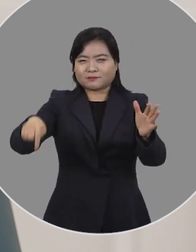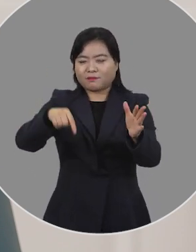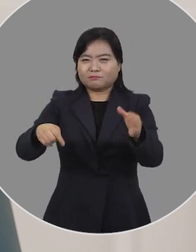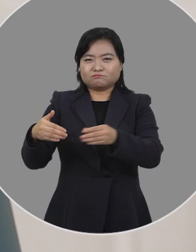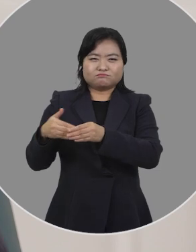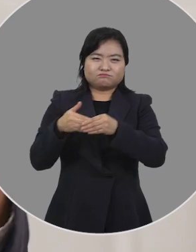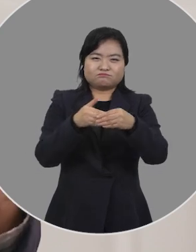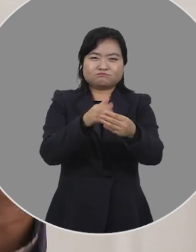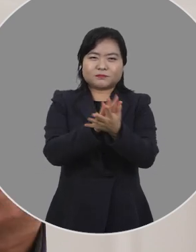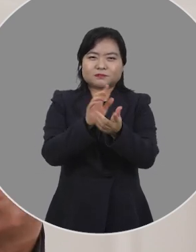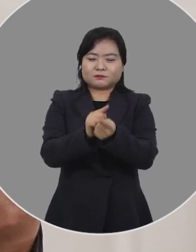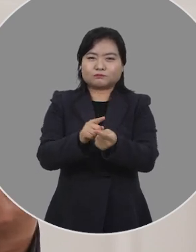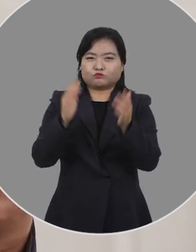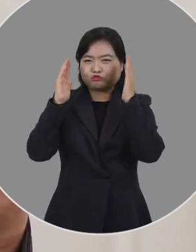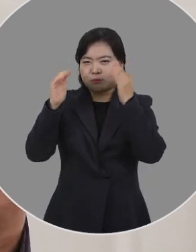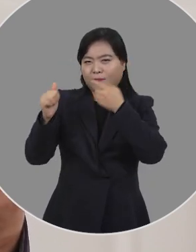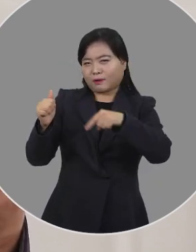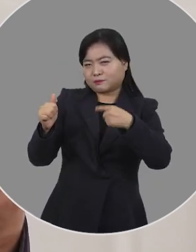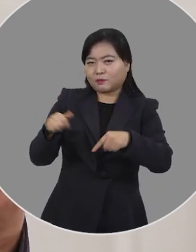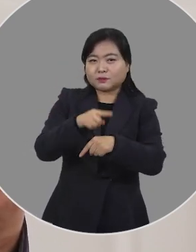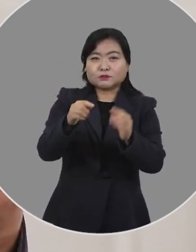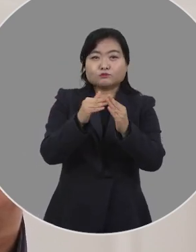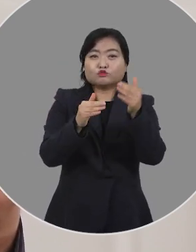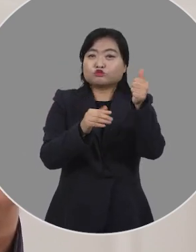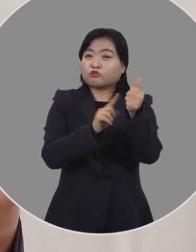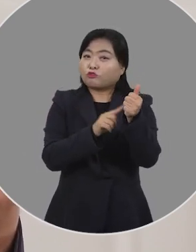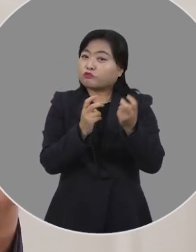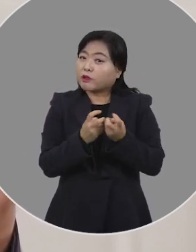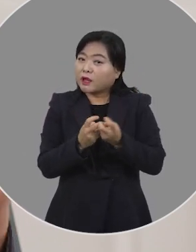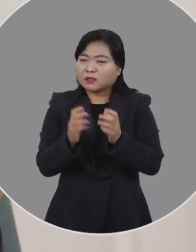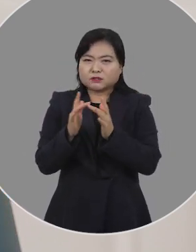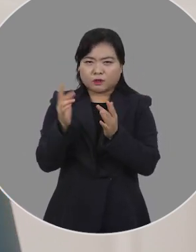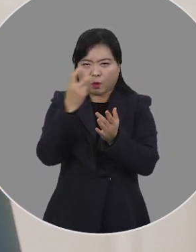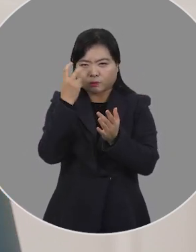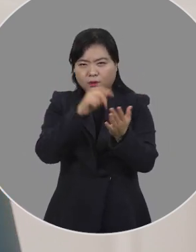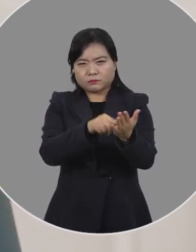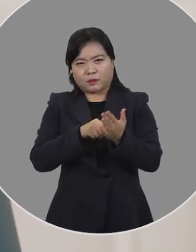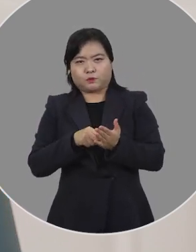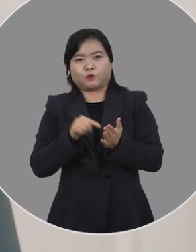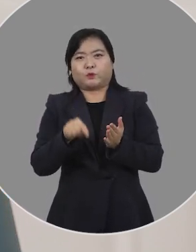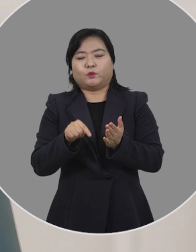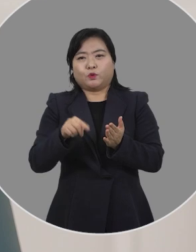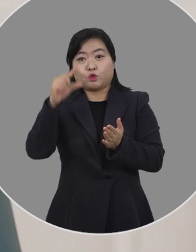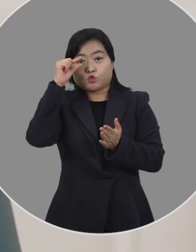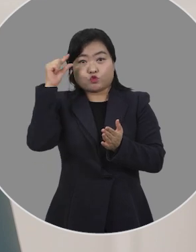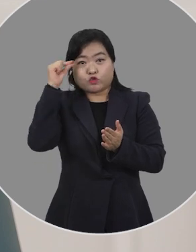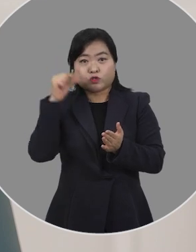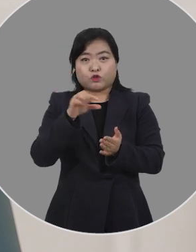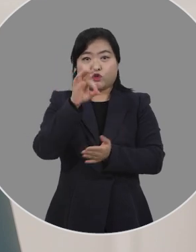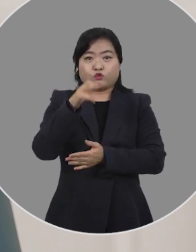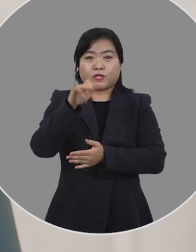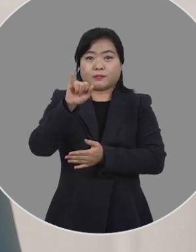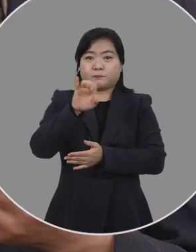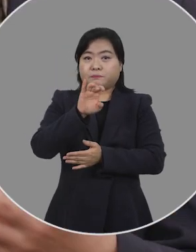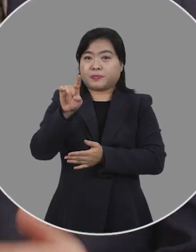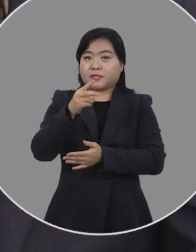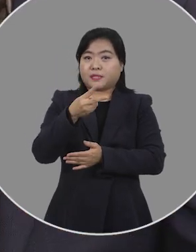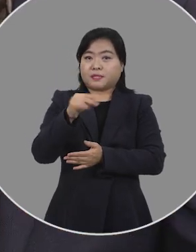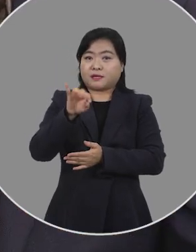거죠. 이 집 주인 어떻게 됐을까? 인터넷 검색하면 나오죠. 구글에,